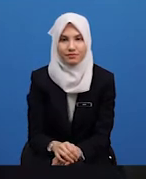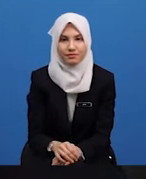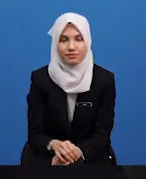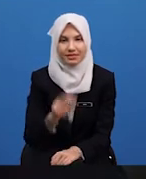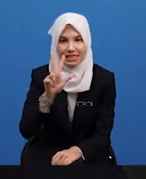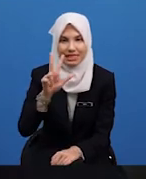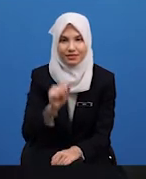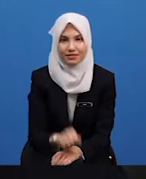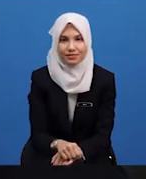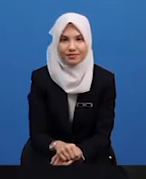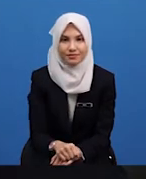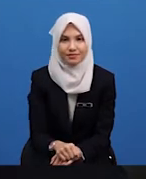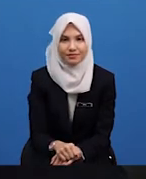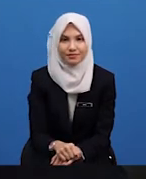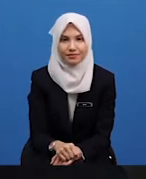ketiga,